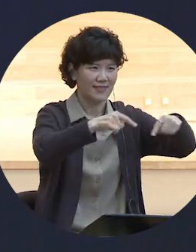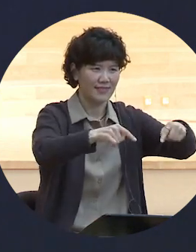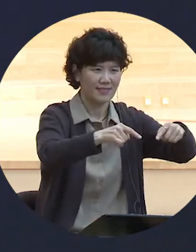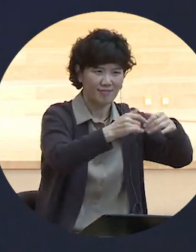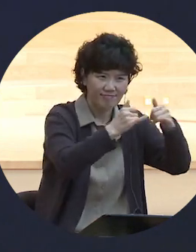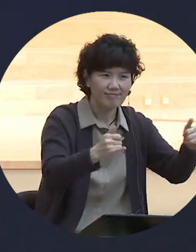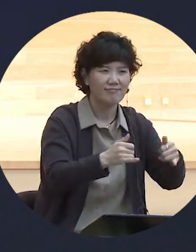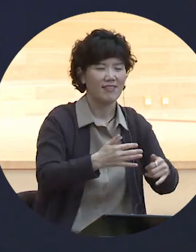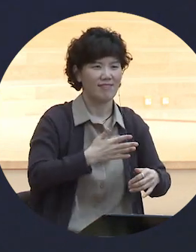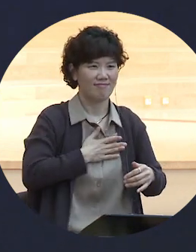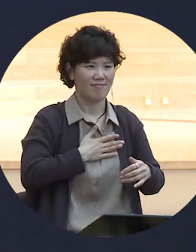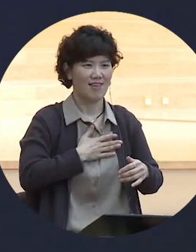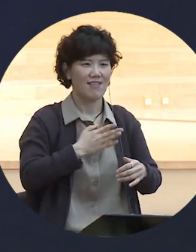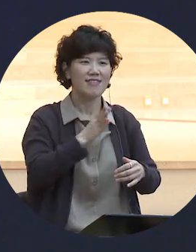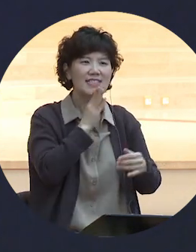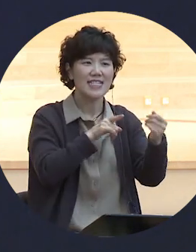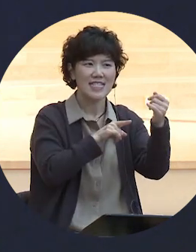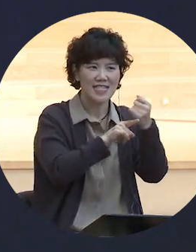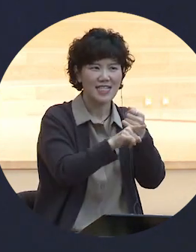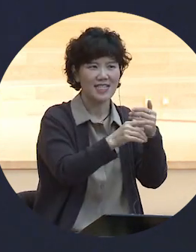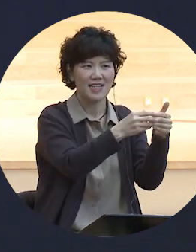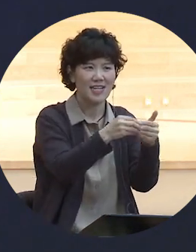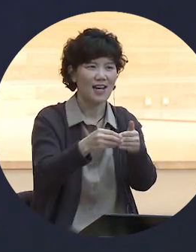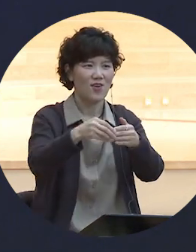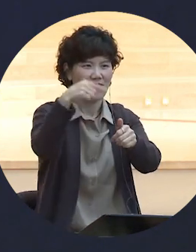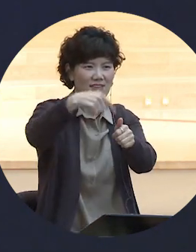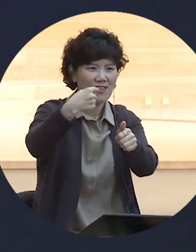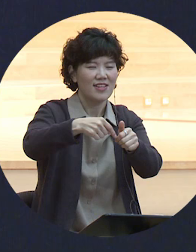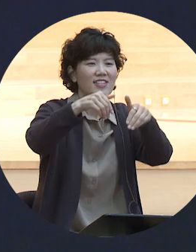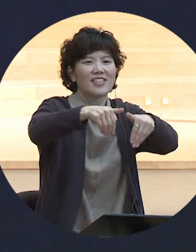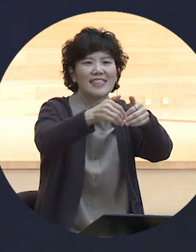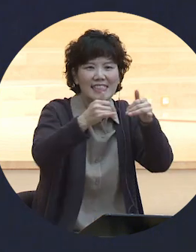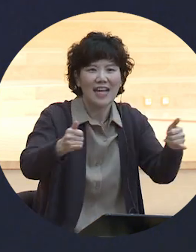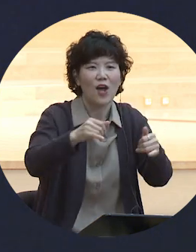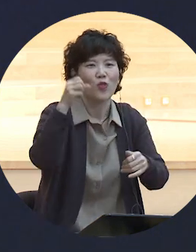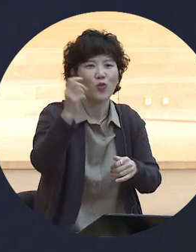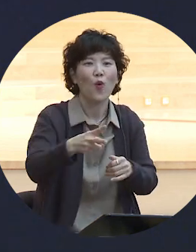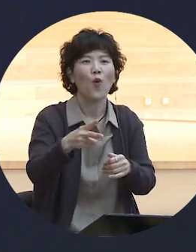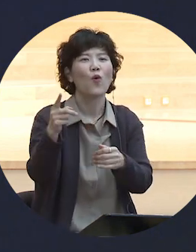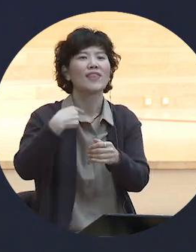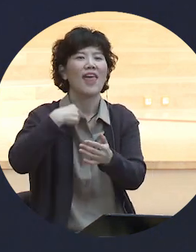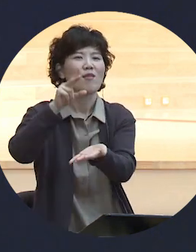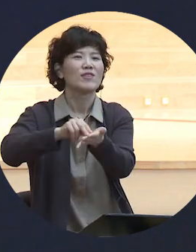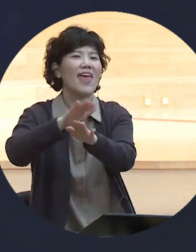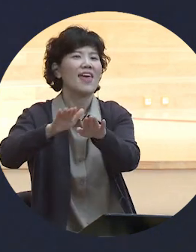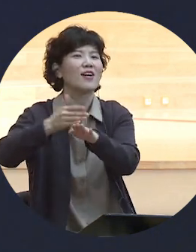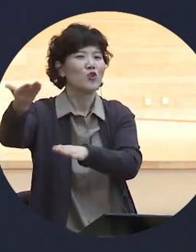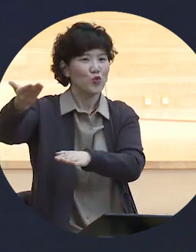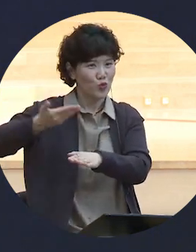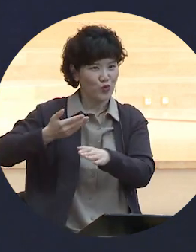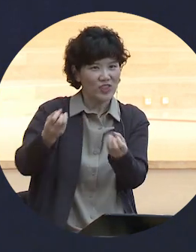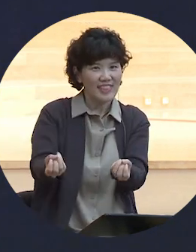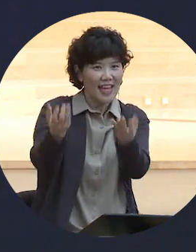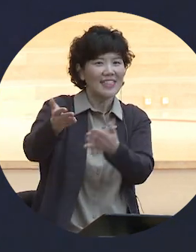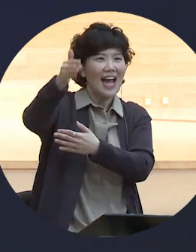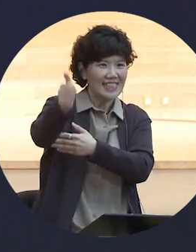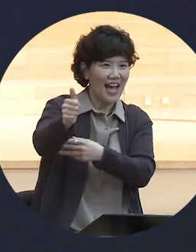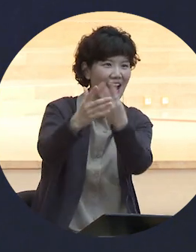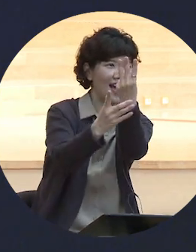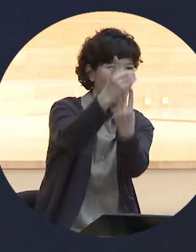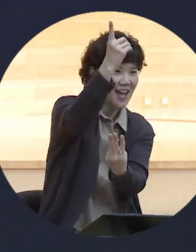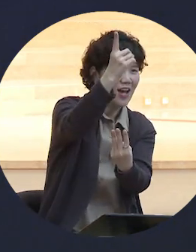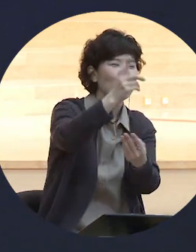분이십니다. 나를 진리 가운데로 가르치고 인도하는 선지자십니다. 뿐만 아니라 내 문제 해결자이시는 제사장이십니다.